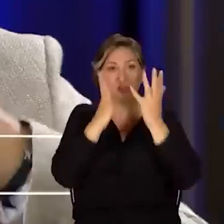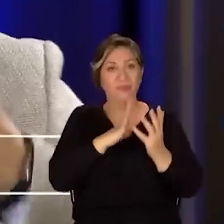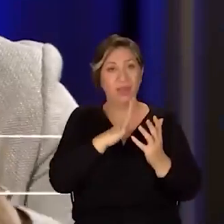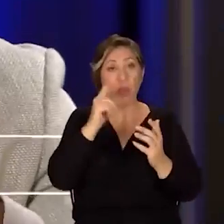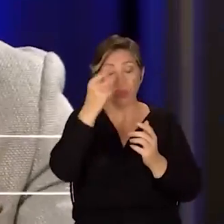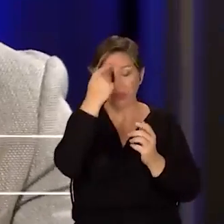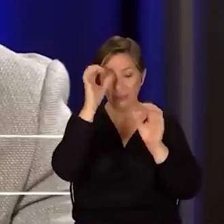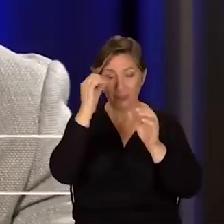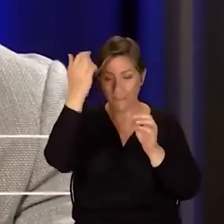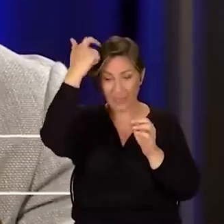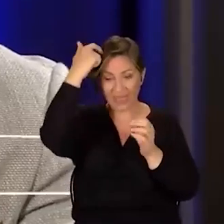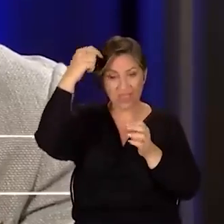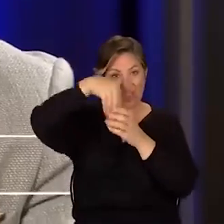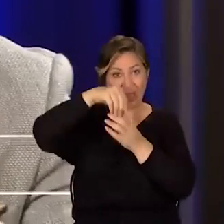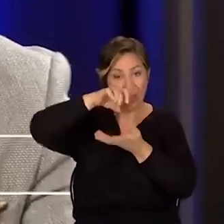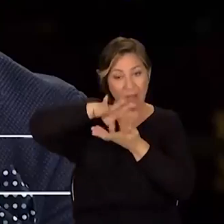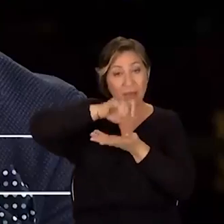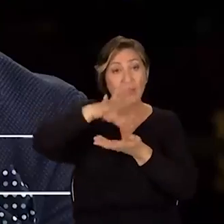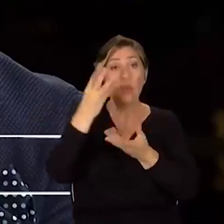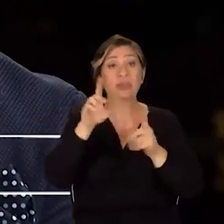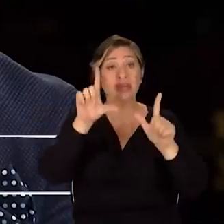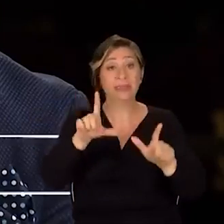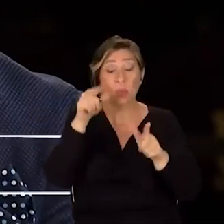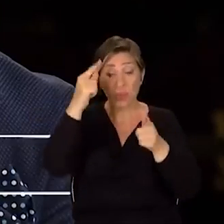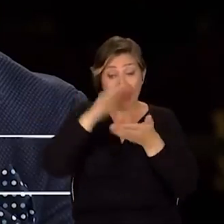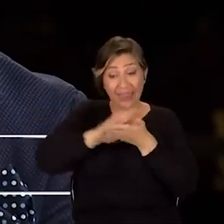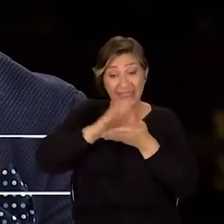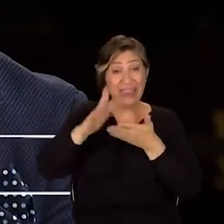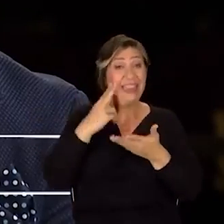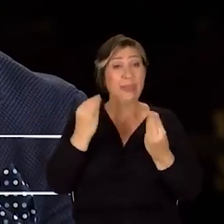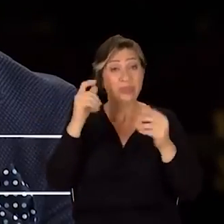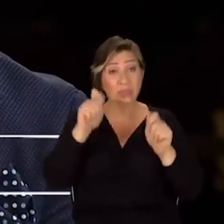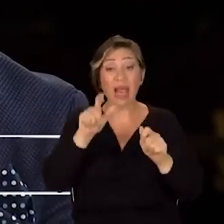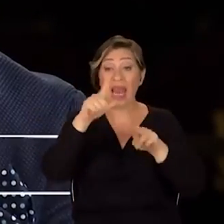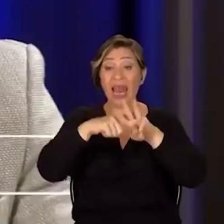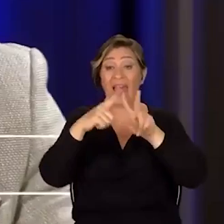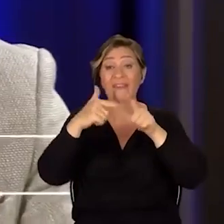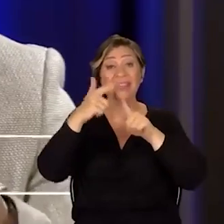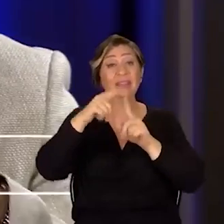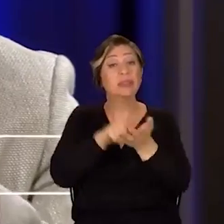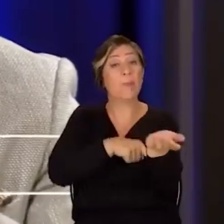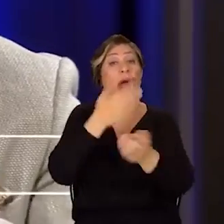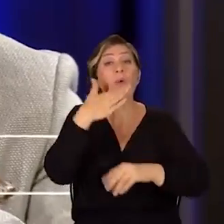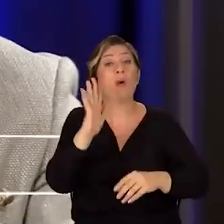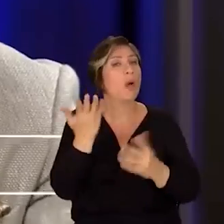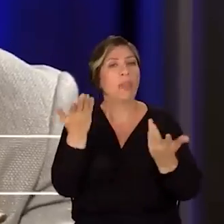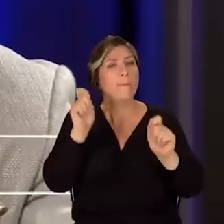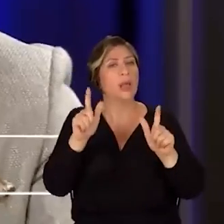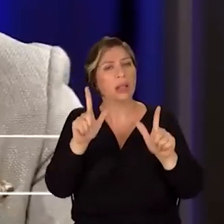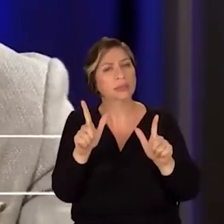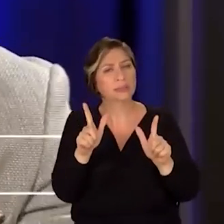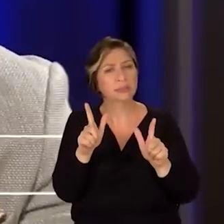durmadan beyinden temizlenmesi gerekiyor. Beyinden temizleyecek lenf damarları da yoktur. Ne yapmak lazım? Bakın beyin